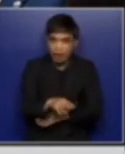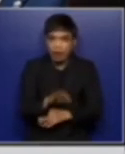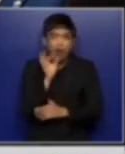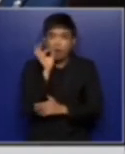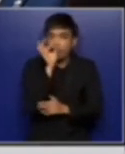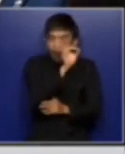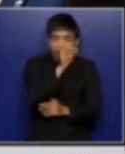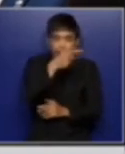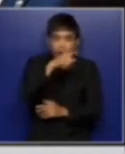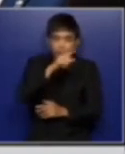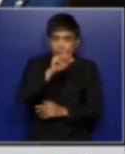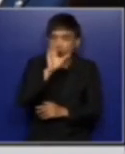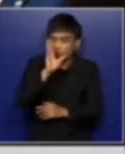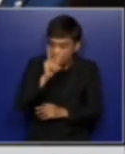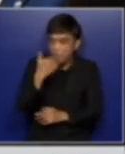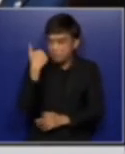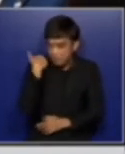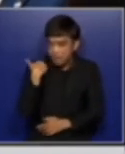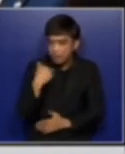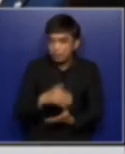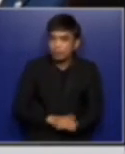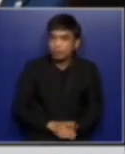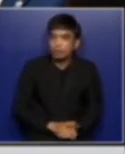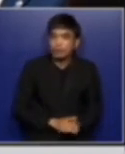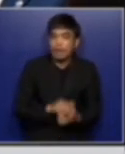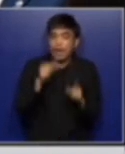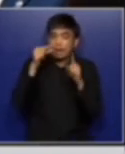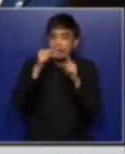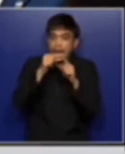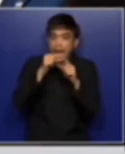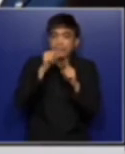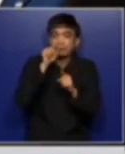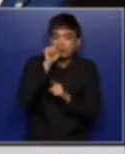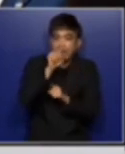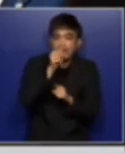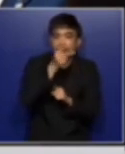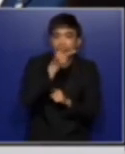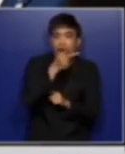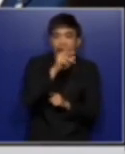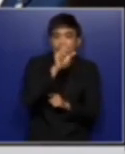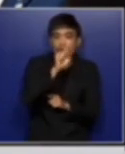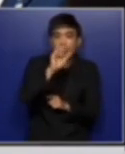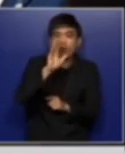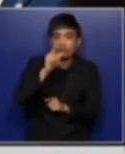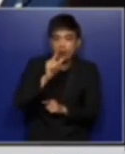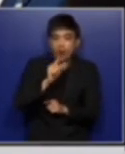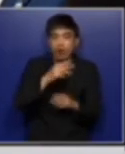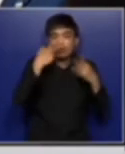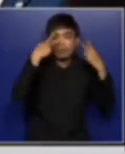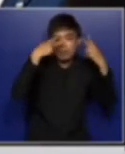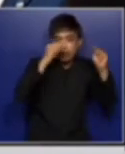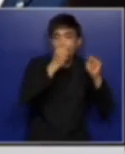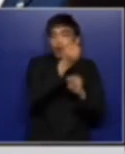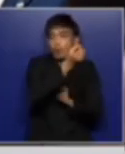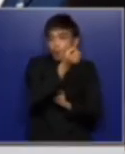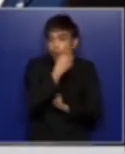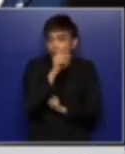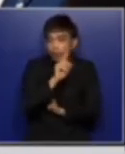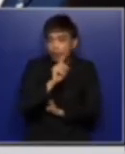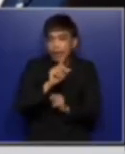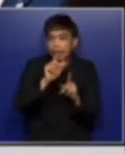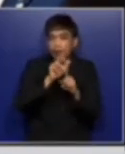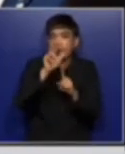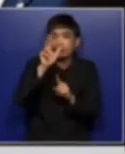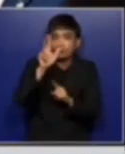านแน่คำสั่งกสช.ที่3/2562เนี่ยที่ท่านนายกออกเนี่ยข้อ3